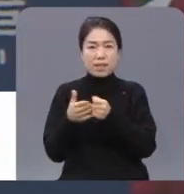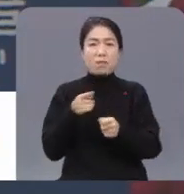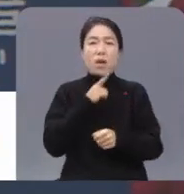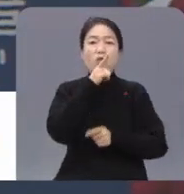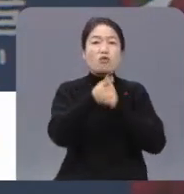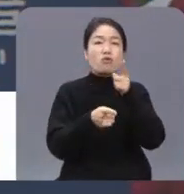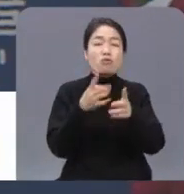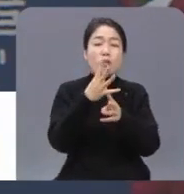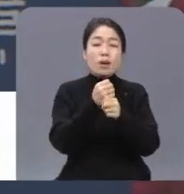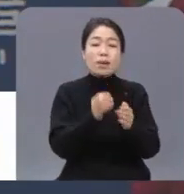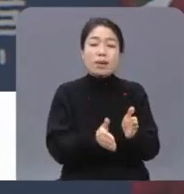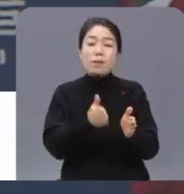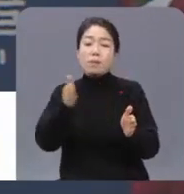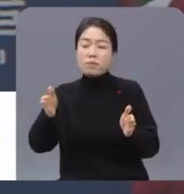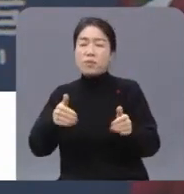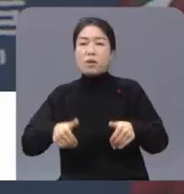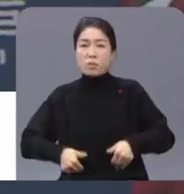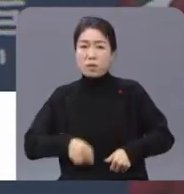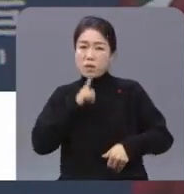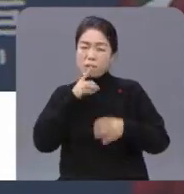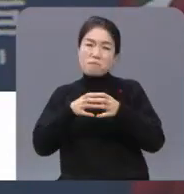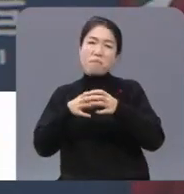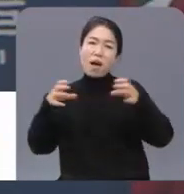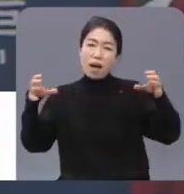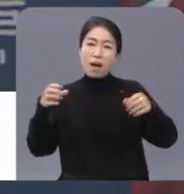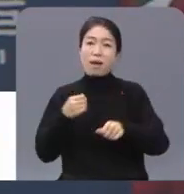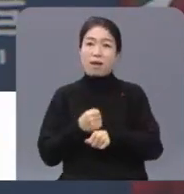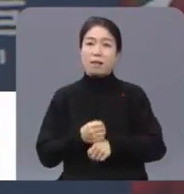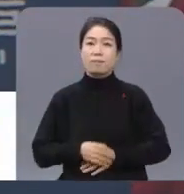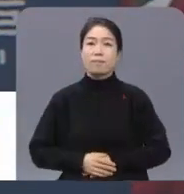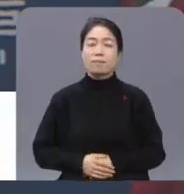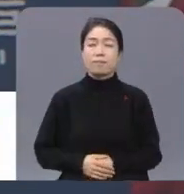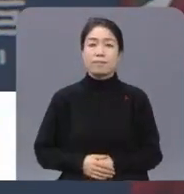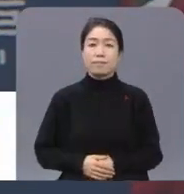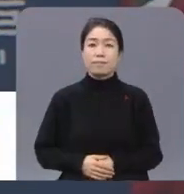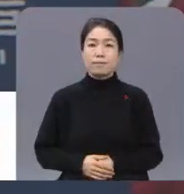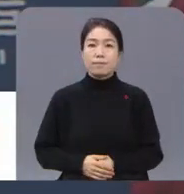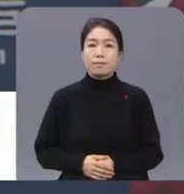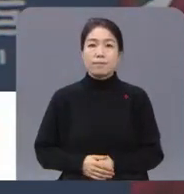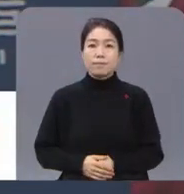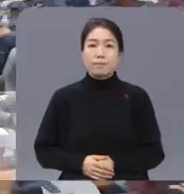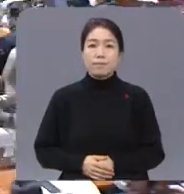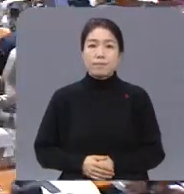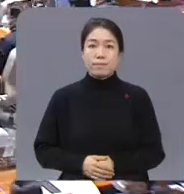신고기간을 연장해야 한다는 목소리가 커지고 있습니다 이성각 기자입니다